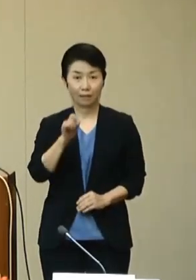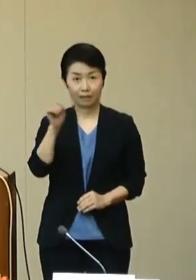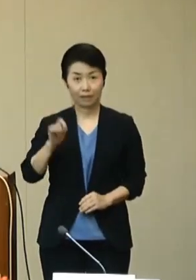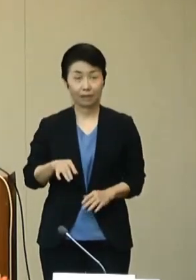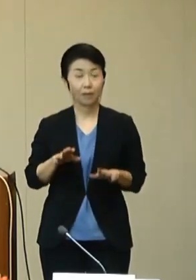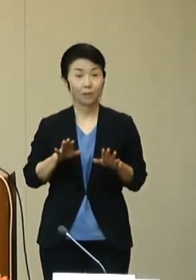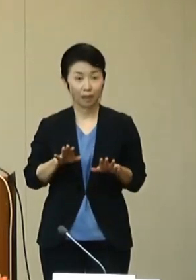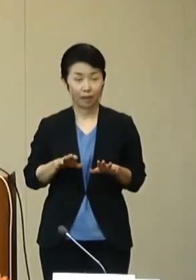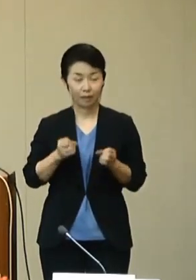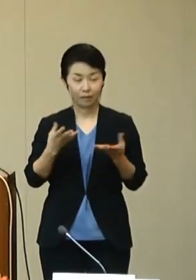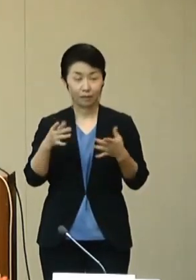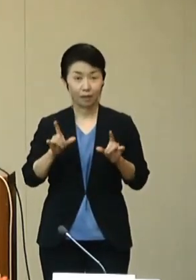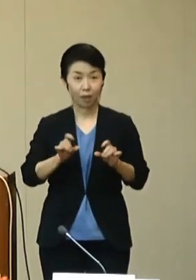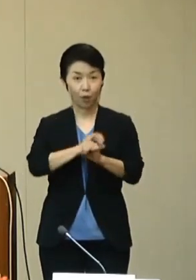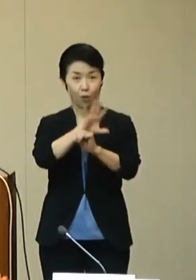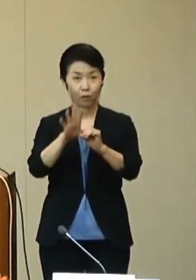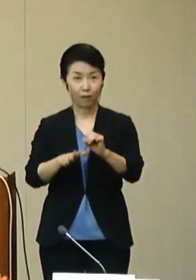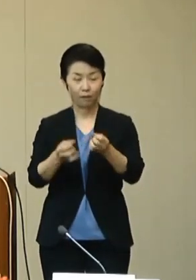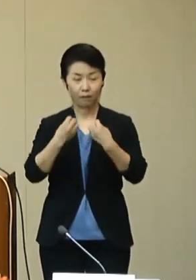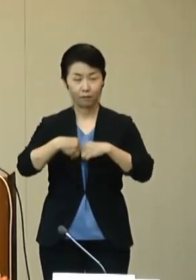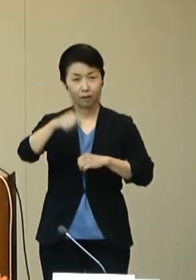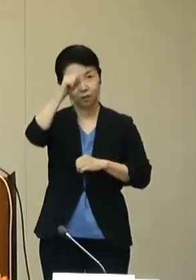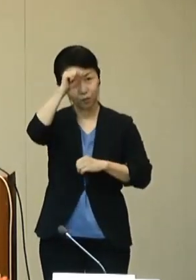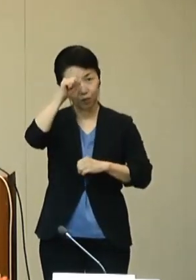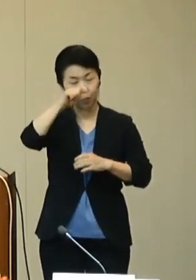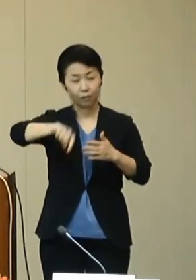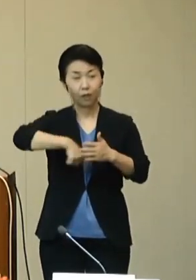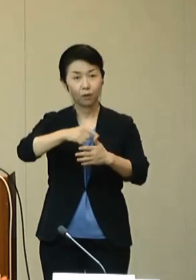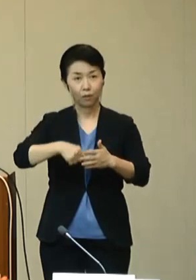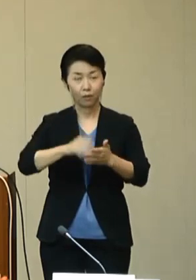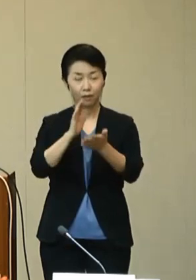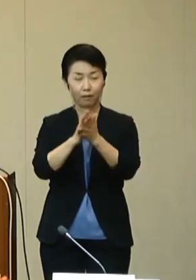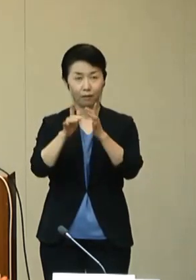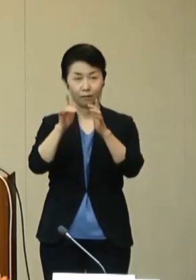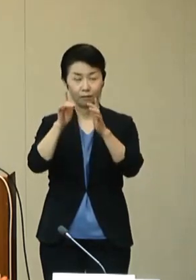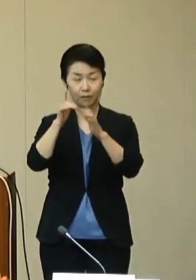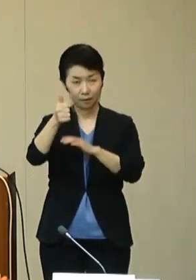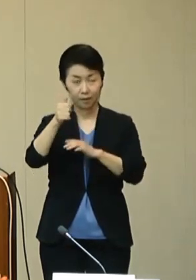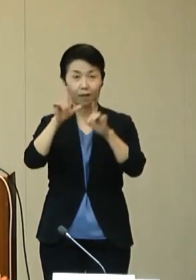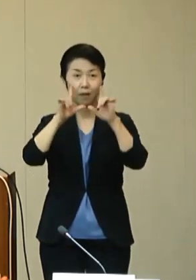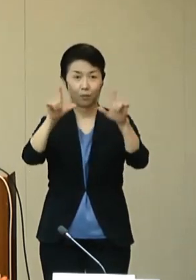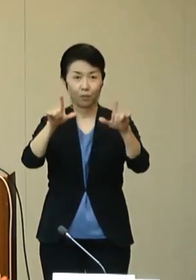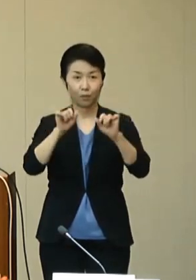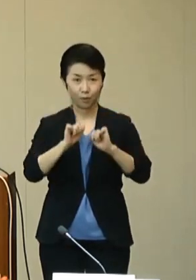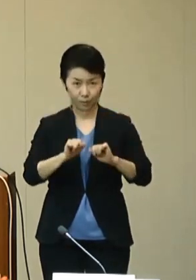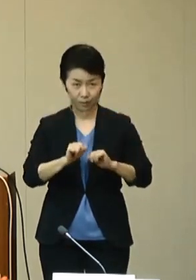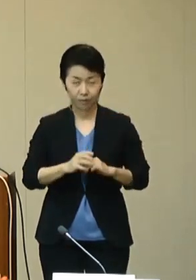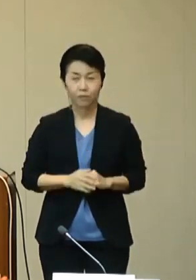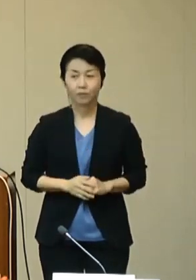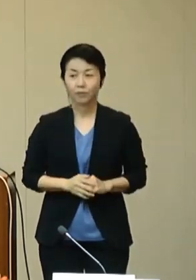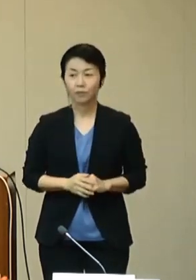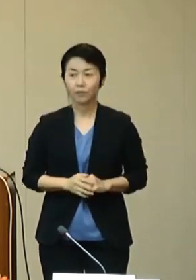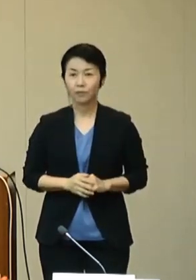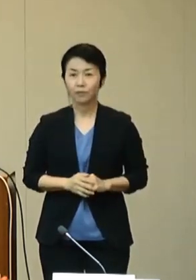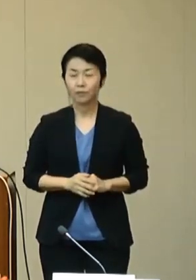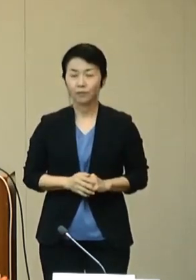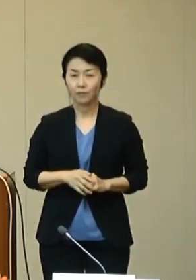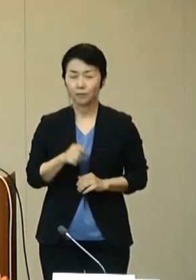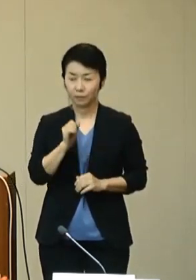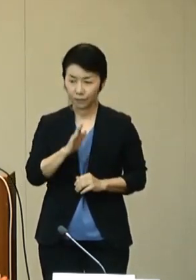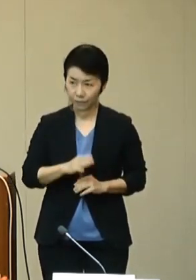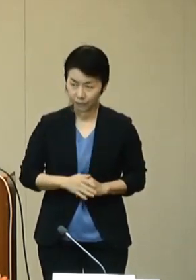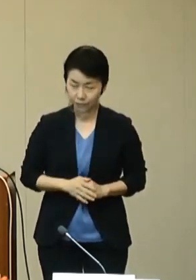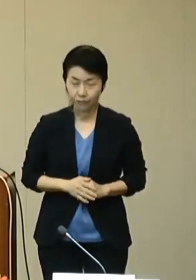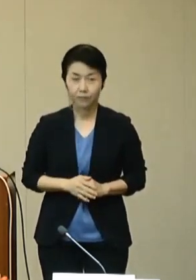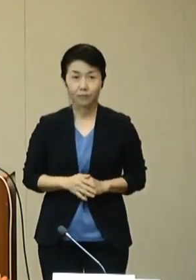これより新型コロナウイルス感染症にかかる知事会見を開催いたします。では玉城知事からコメントをお願いいたします。 は